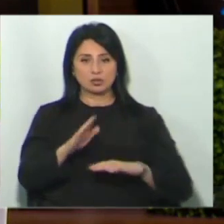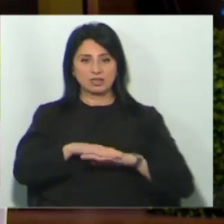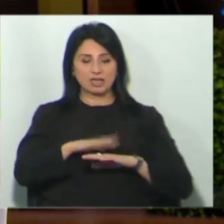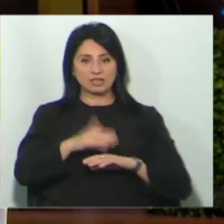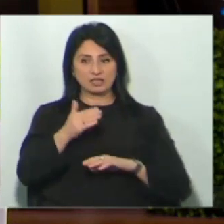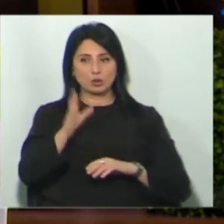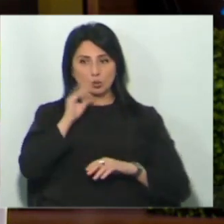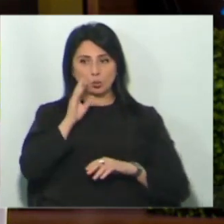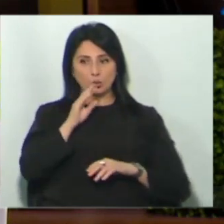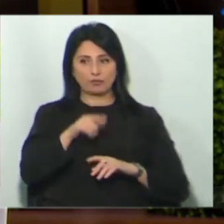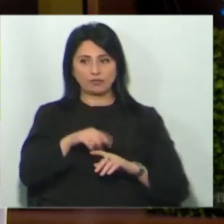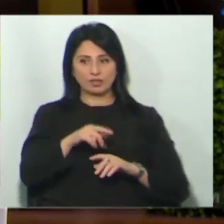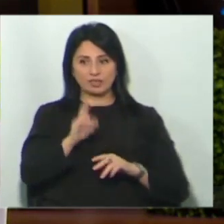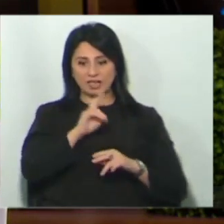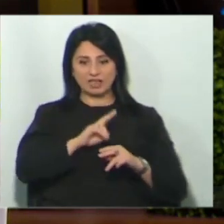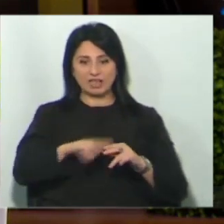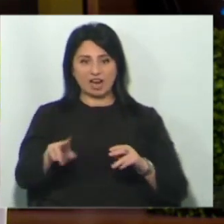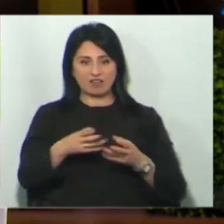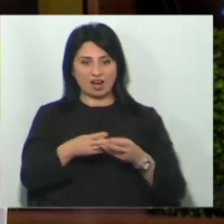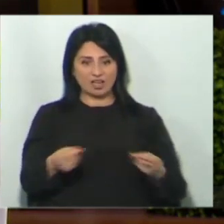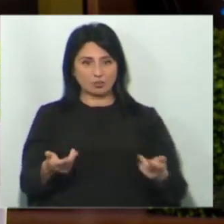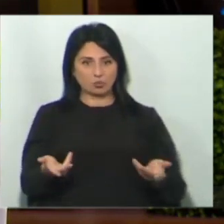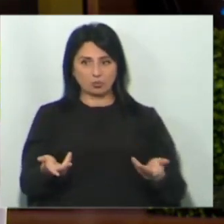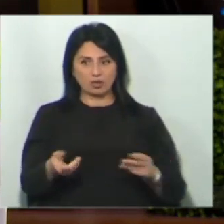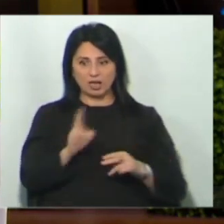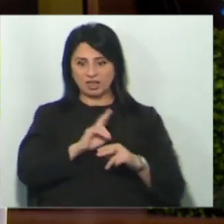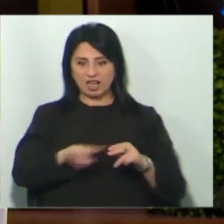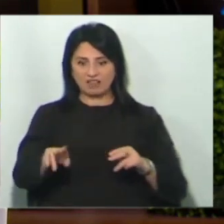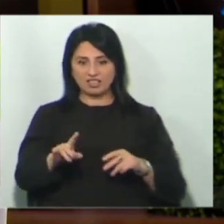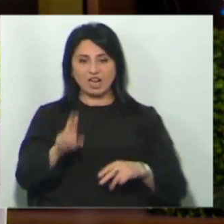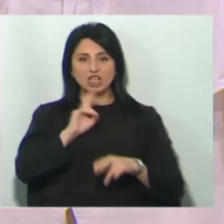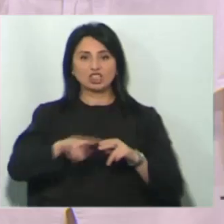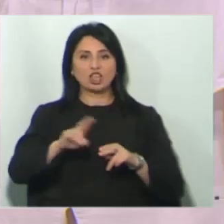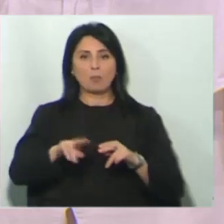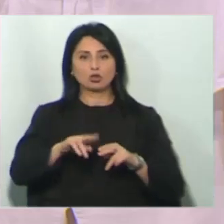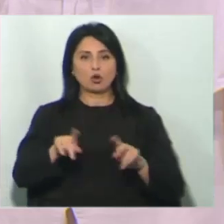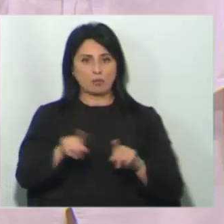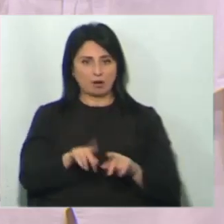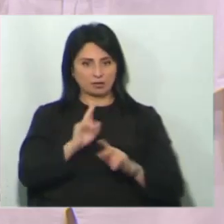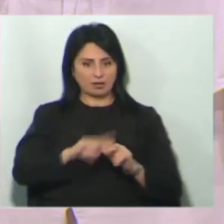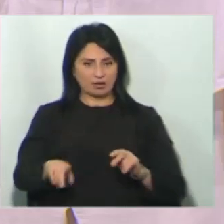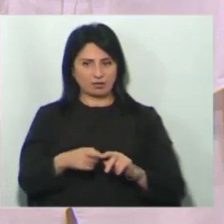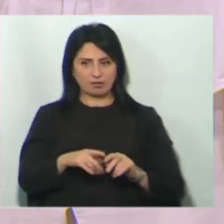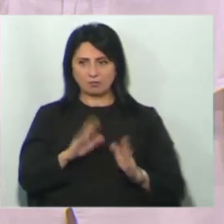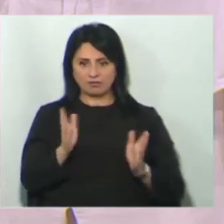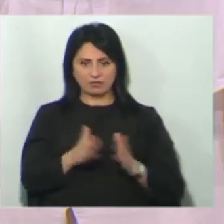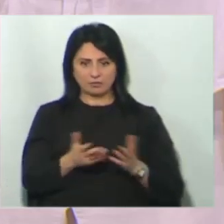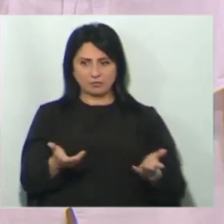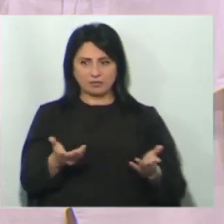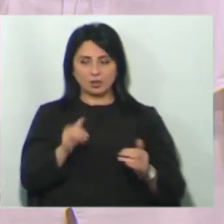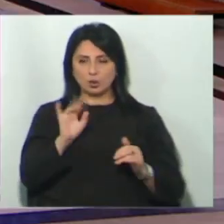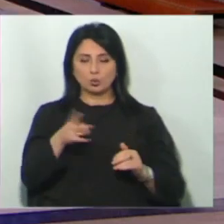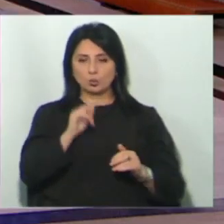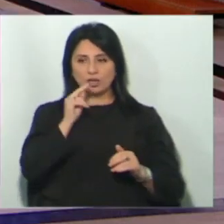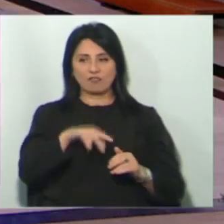საქციელს, როდესაც დაგვიკარგა გაზაფხული, როდესაც დაგვიკარგა შემდგომა. Ჩვენი ცვლილიც არის სამაში გასაკვირველია. Სუნთლად, ნუ